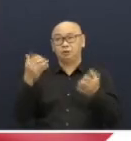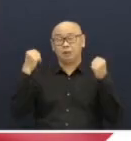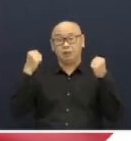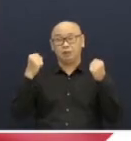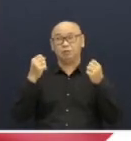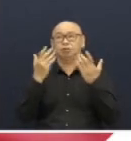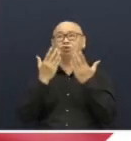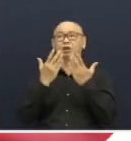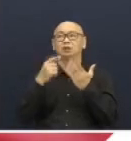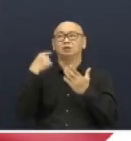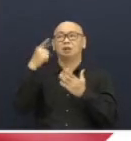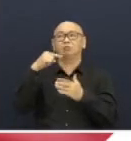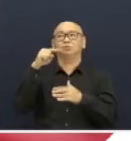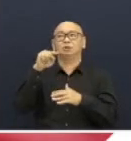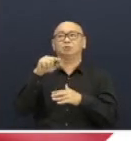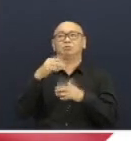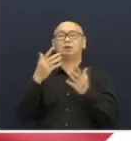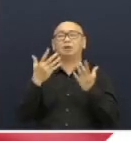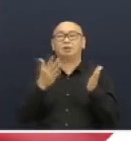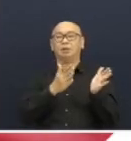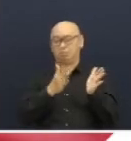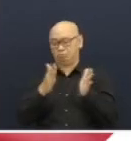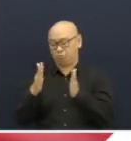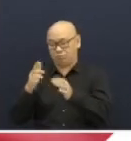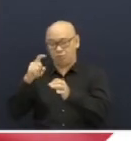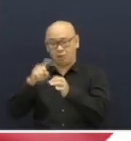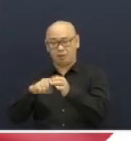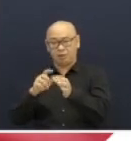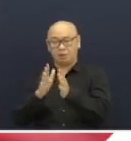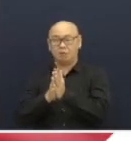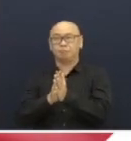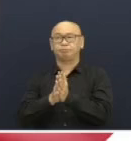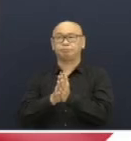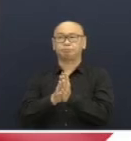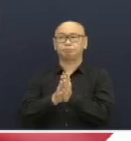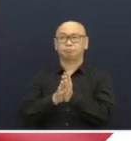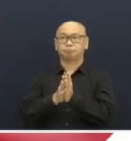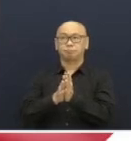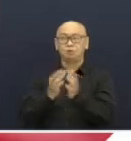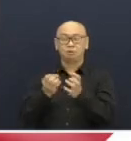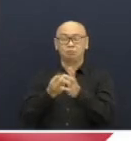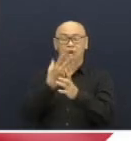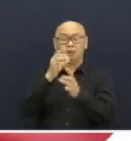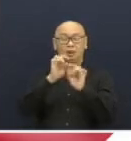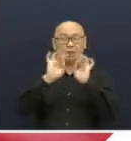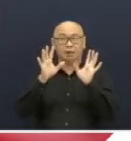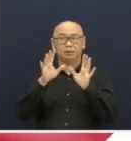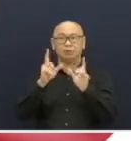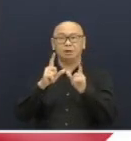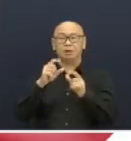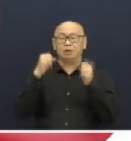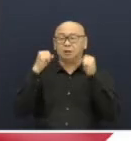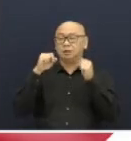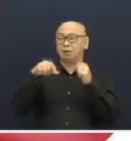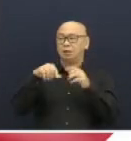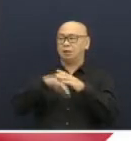Doanya selalu gitu. Nah, bagaimana kemudian terkait dengan modal pengembangan yang lain? Di wilayah kesehatan, yang paling